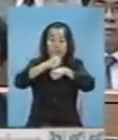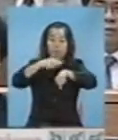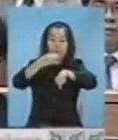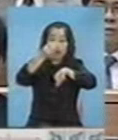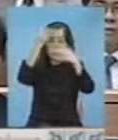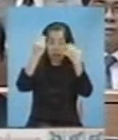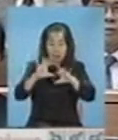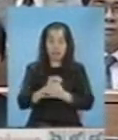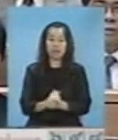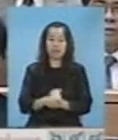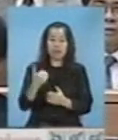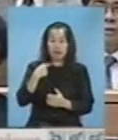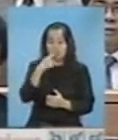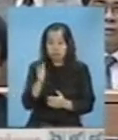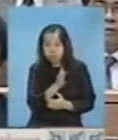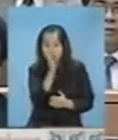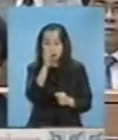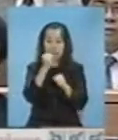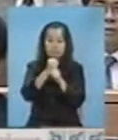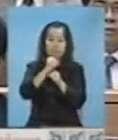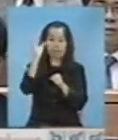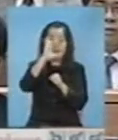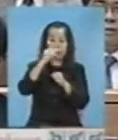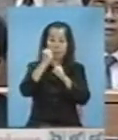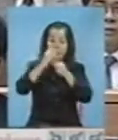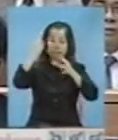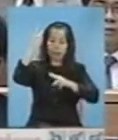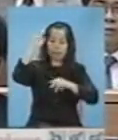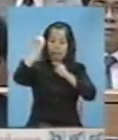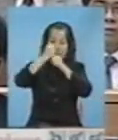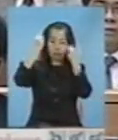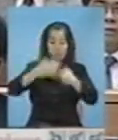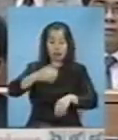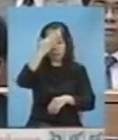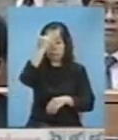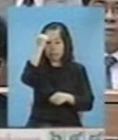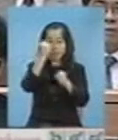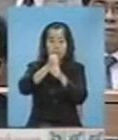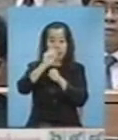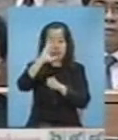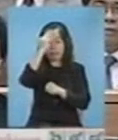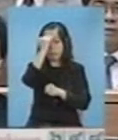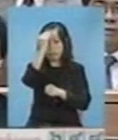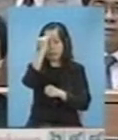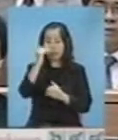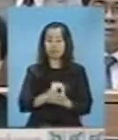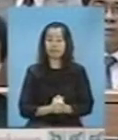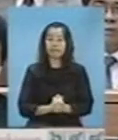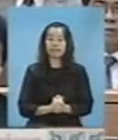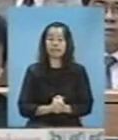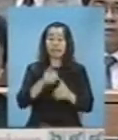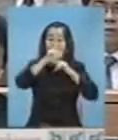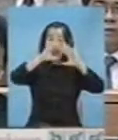ยังเลี่ยงบาลีไม่ปฏิบัติตามข้อสัญญาที่ให้ไว้กับประชาชนตอนหาเสียงท่านบ